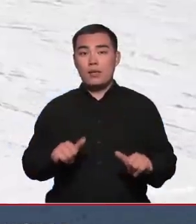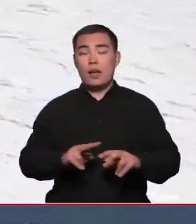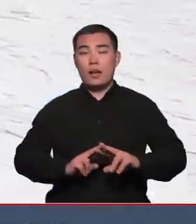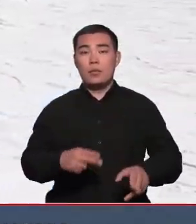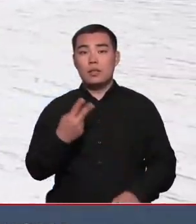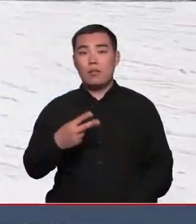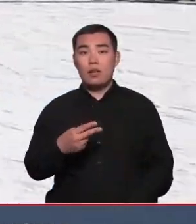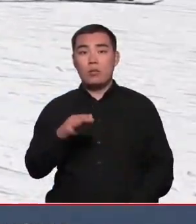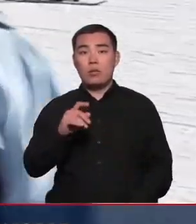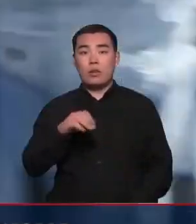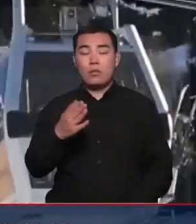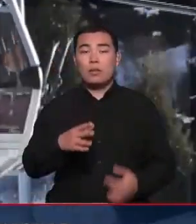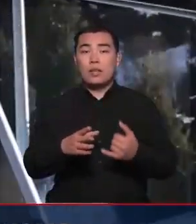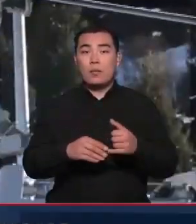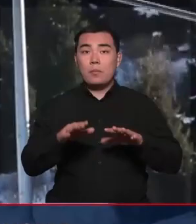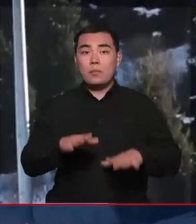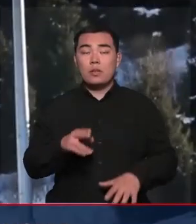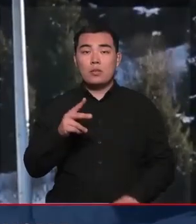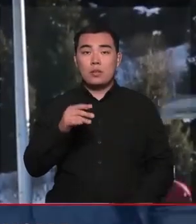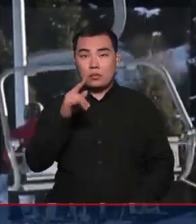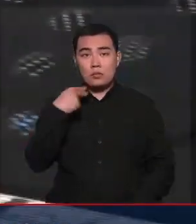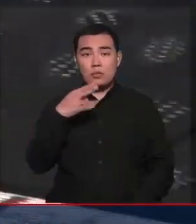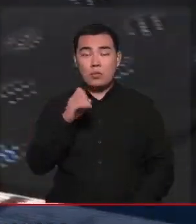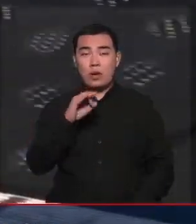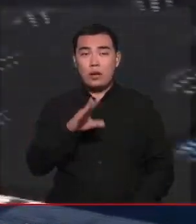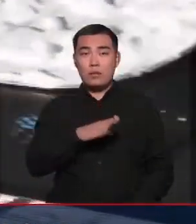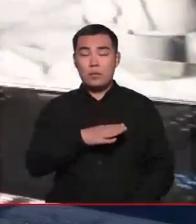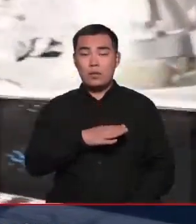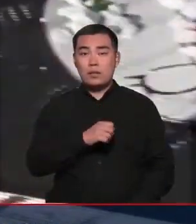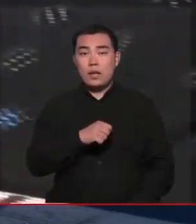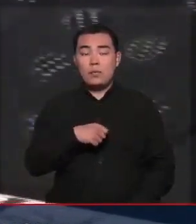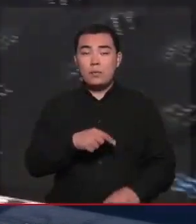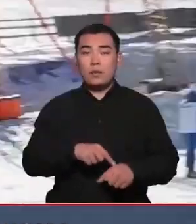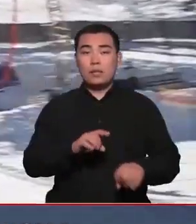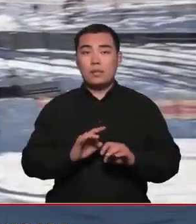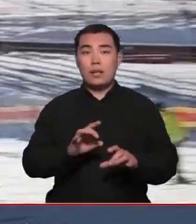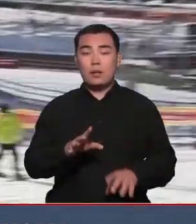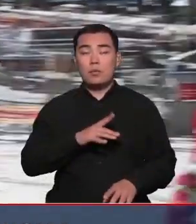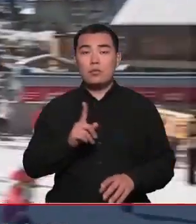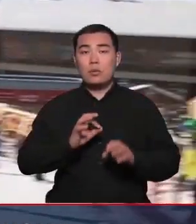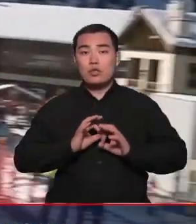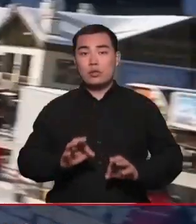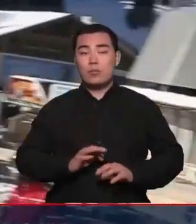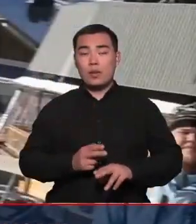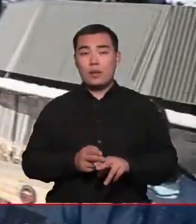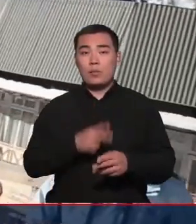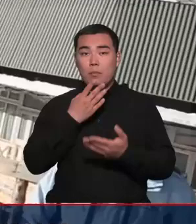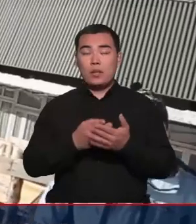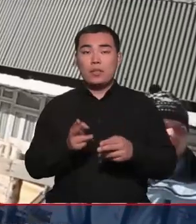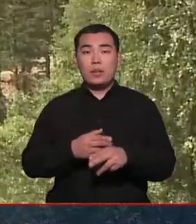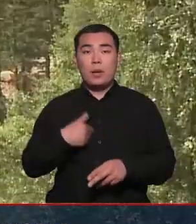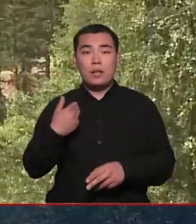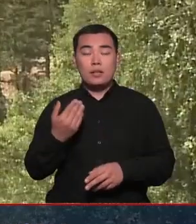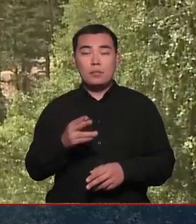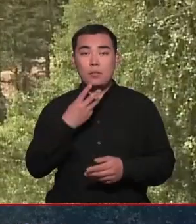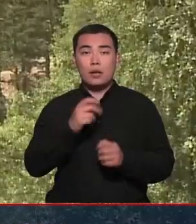одновременно 20 туристических зон Касым-Жомарт Токаев сегодня раскритиковал, посчитав, что чиновники таким образом